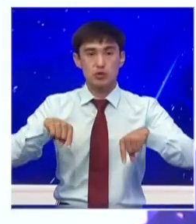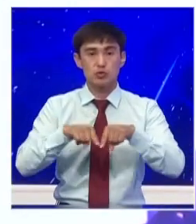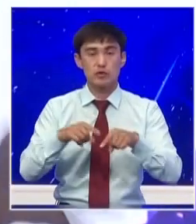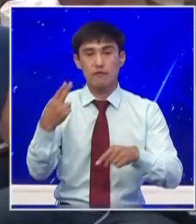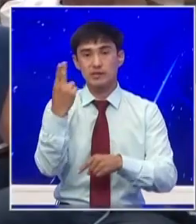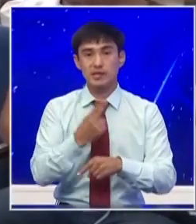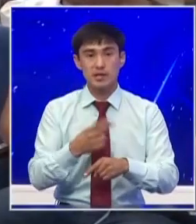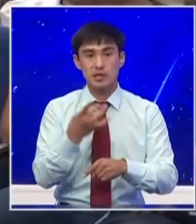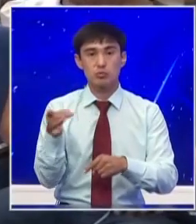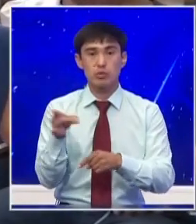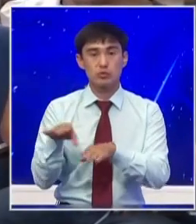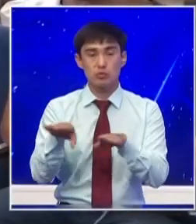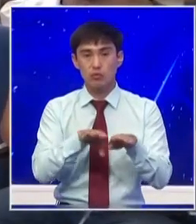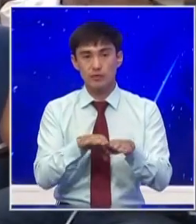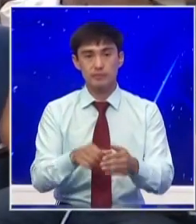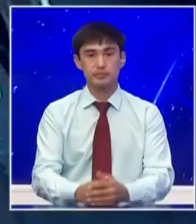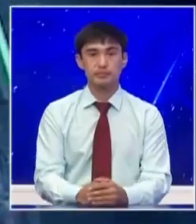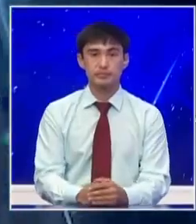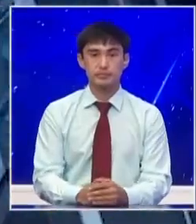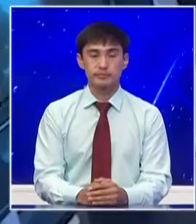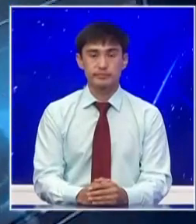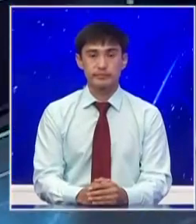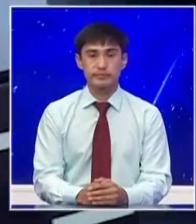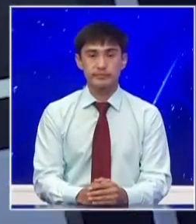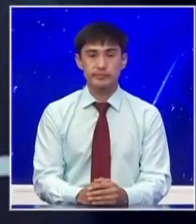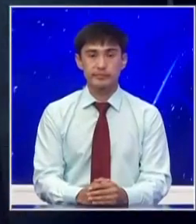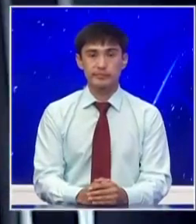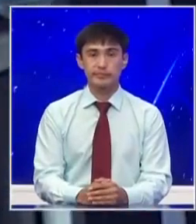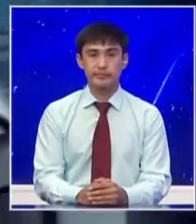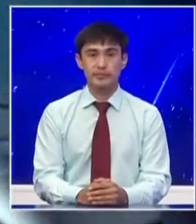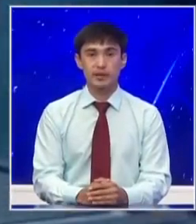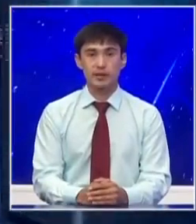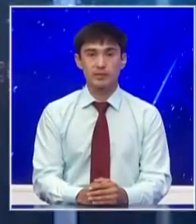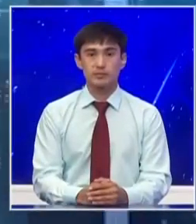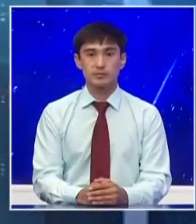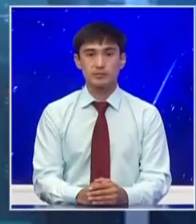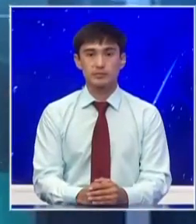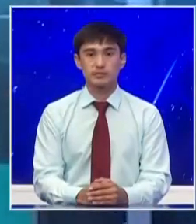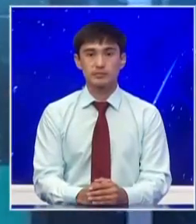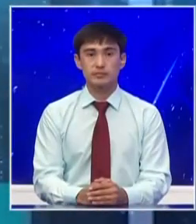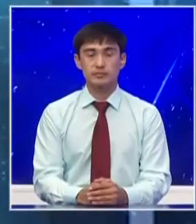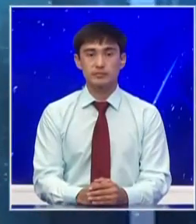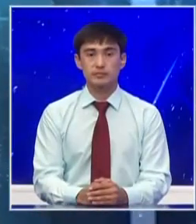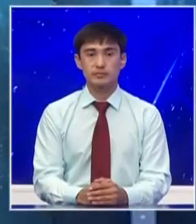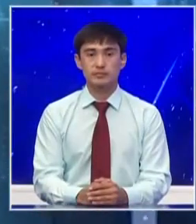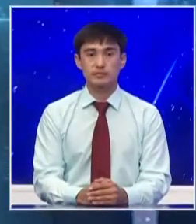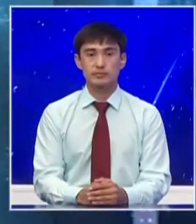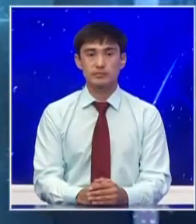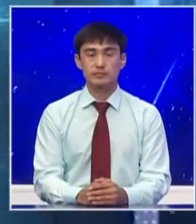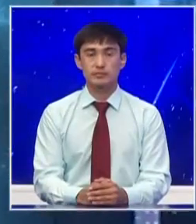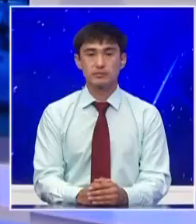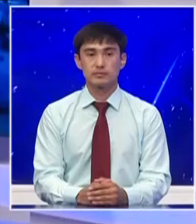в Астане на республиканском уровне. Аружан Тнеебаева, Жайдарбек Нурбек, телеканал ЖТСУ, Алматинская область.